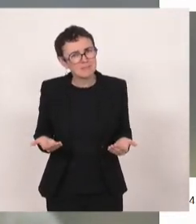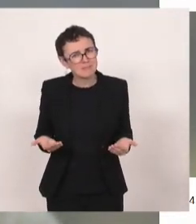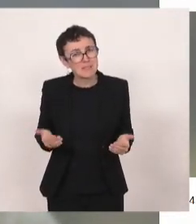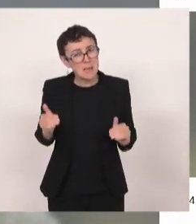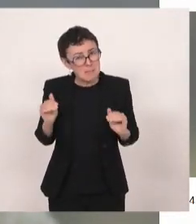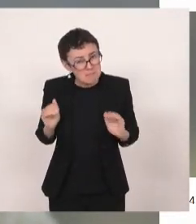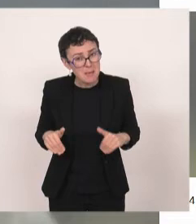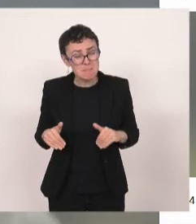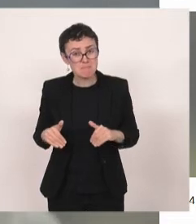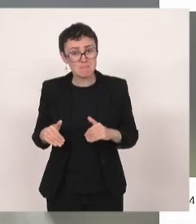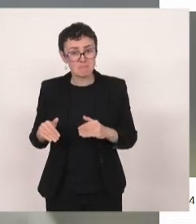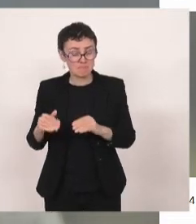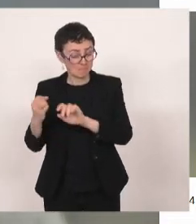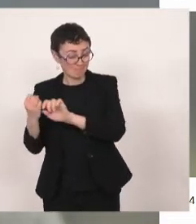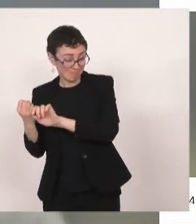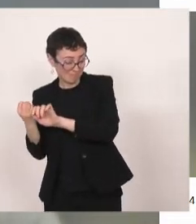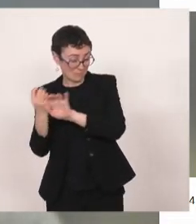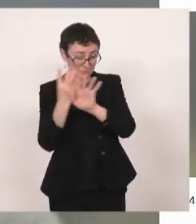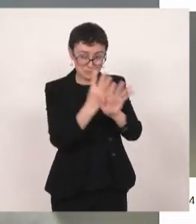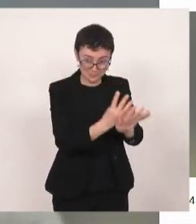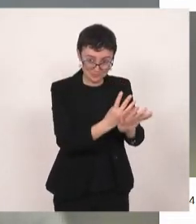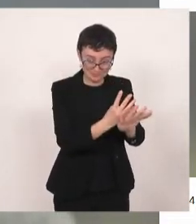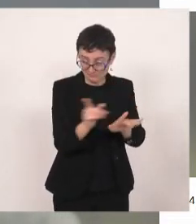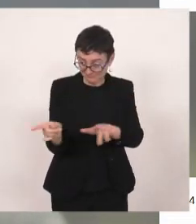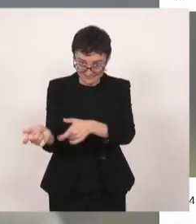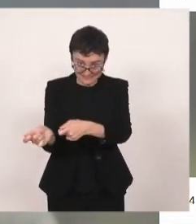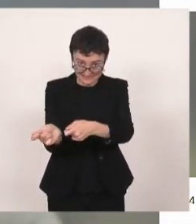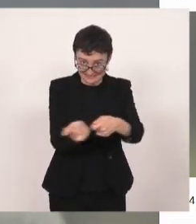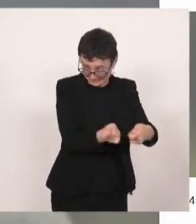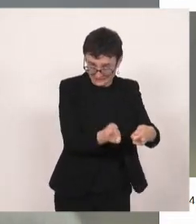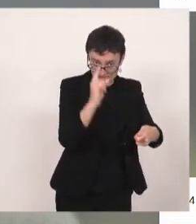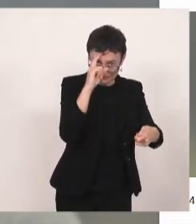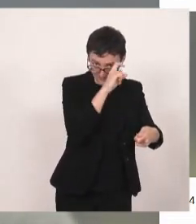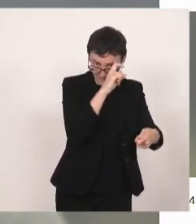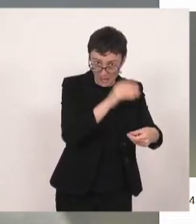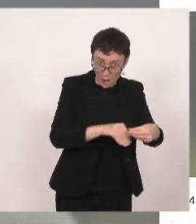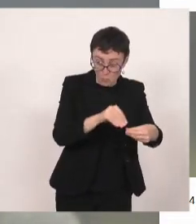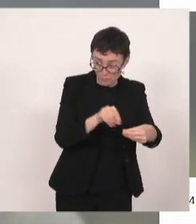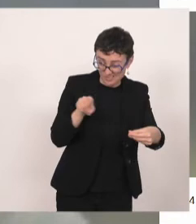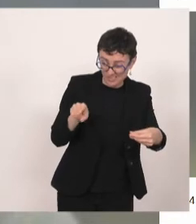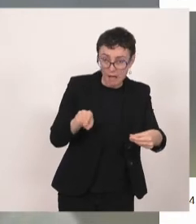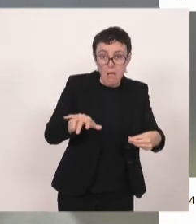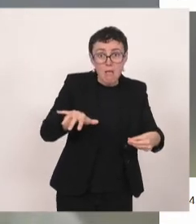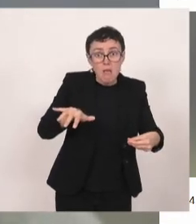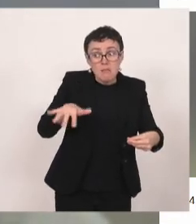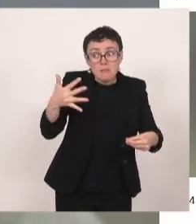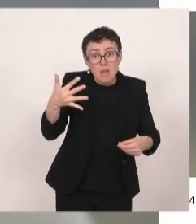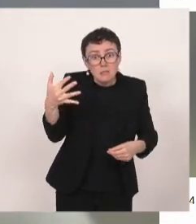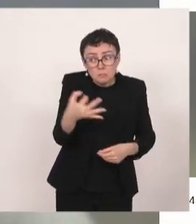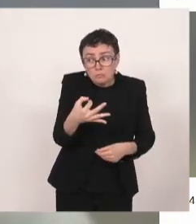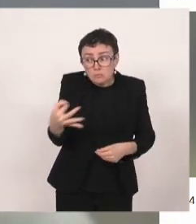entreprise avec du chiffre d'affaires. Quel est l'intérêt de nos politiques publiques dédiées à des publics